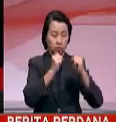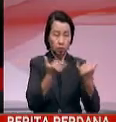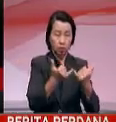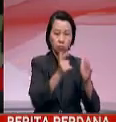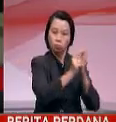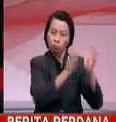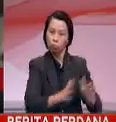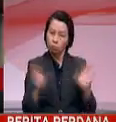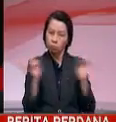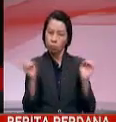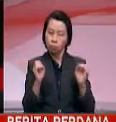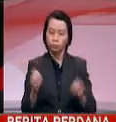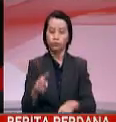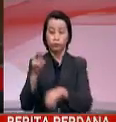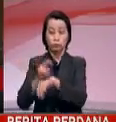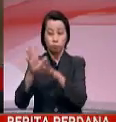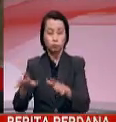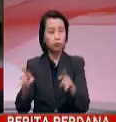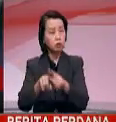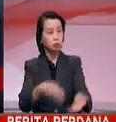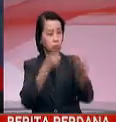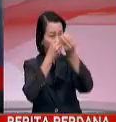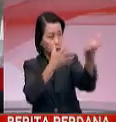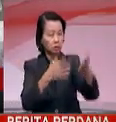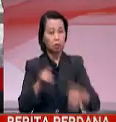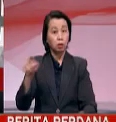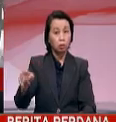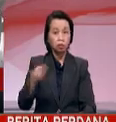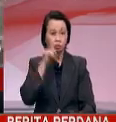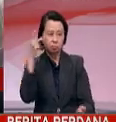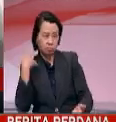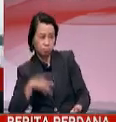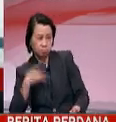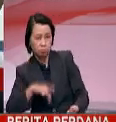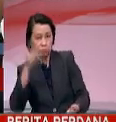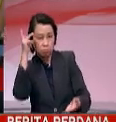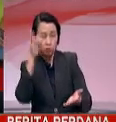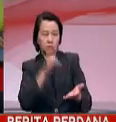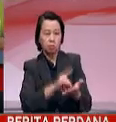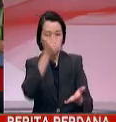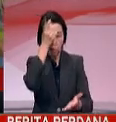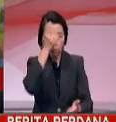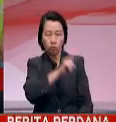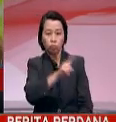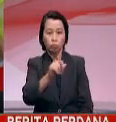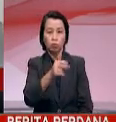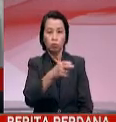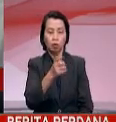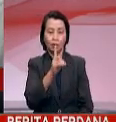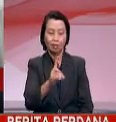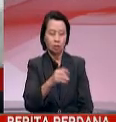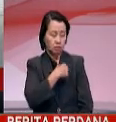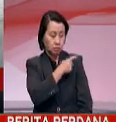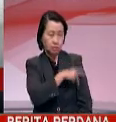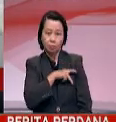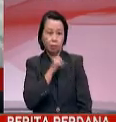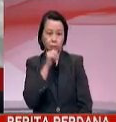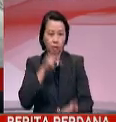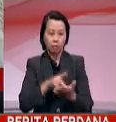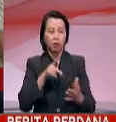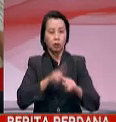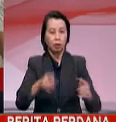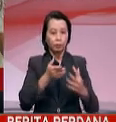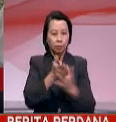guaman tersebut. Saksi turut memaklumkan bahawa dia tidak mengenali Datuk Seri Dr. Ahmad Zahid secara peribadi kecuali